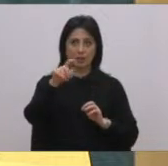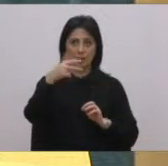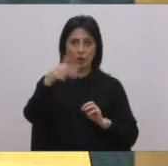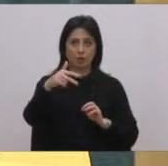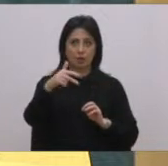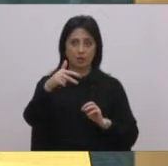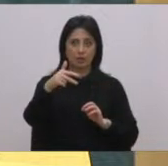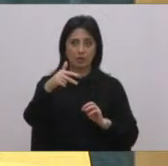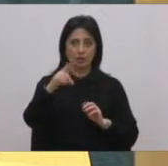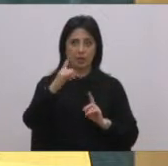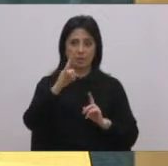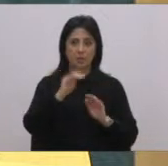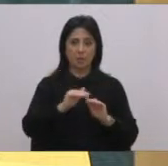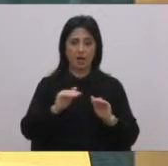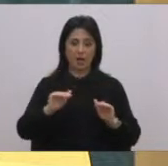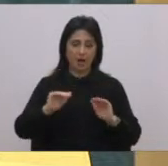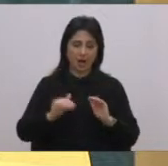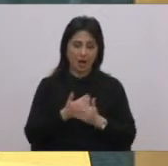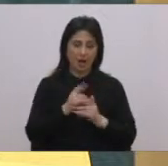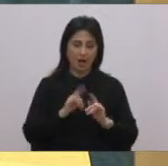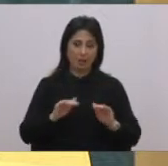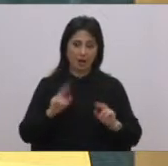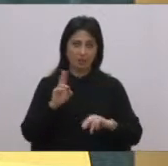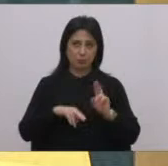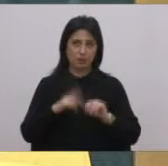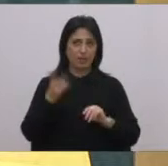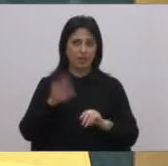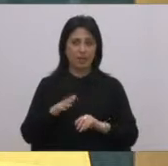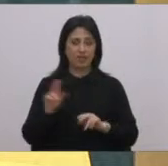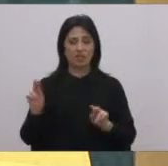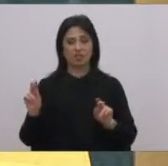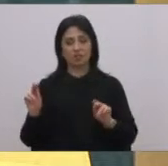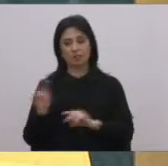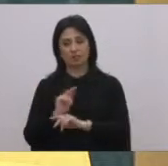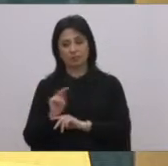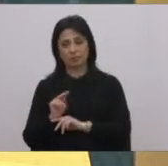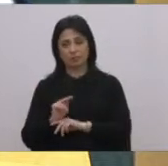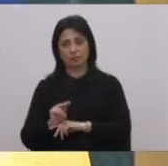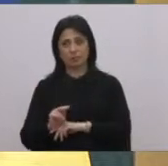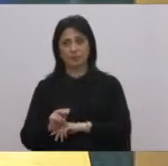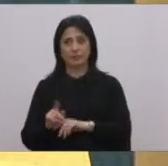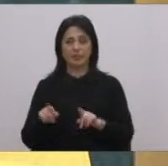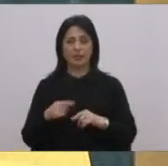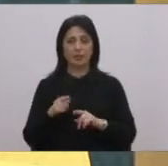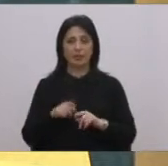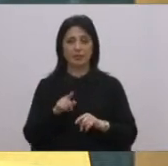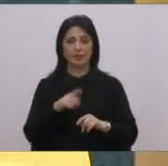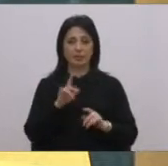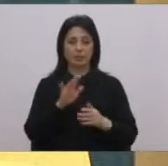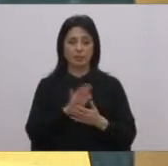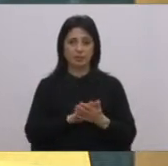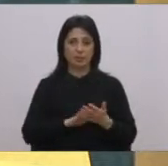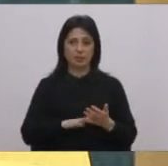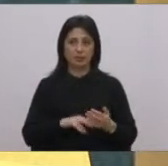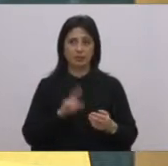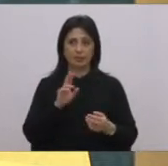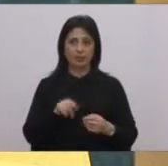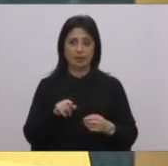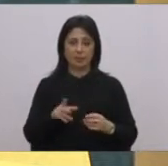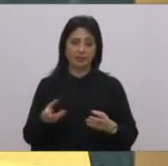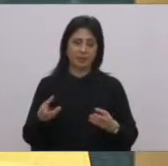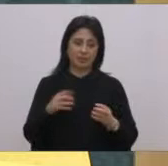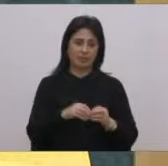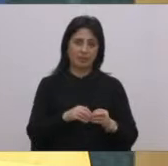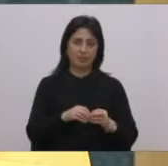130 ბაღი არის ახალი ბაღის მშენებლობა დანარჩენი არის რეაბილიტაცია და ეს პროცესი რა თქმა უნდა გრძელდება და